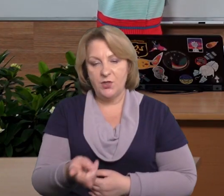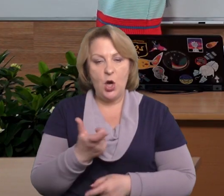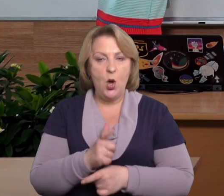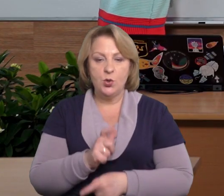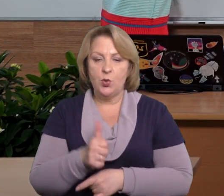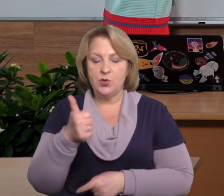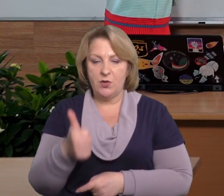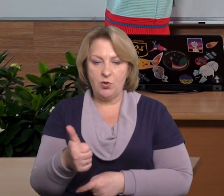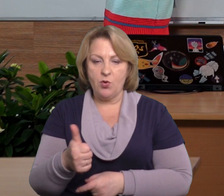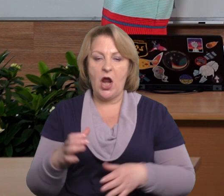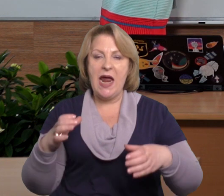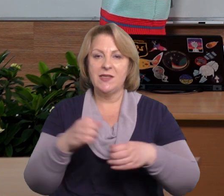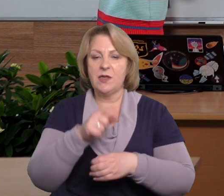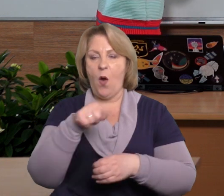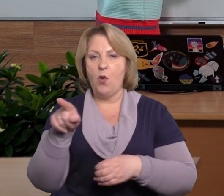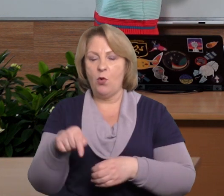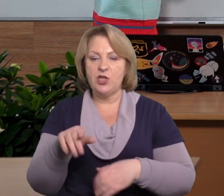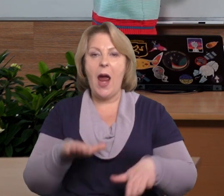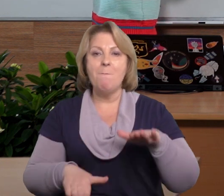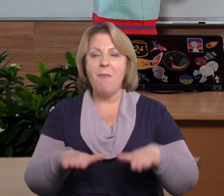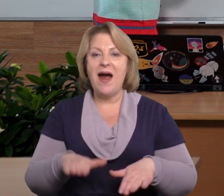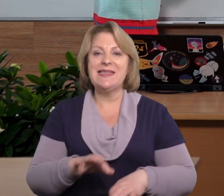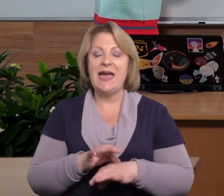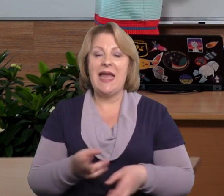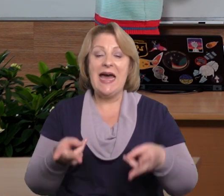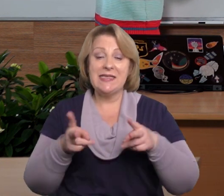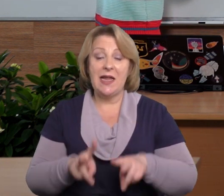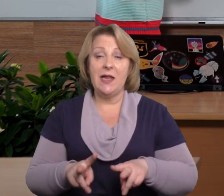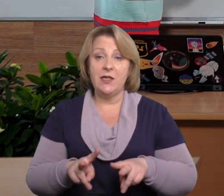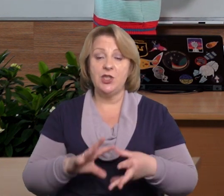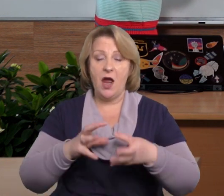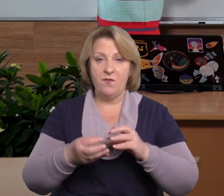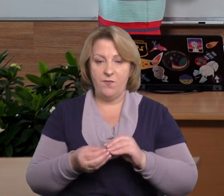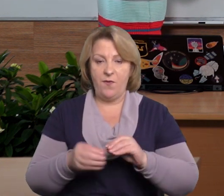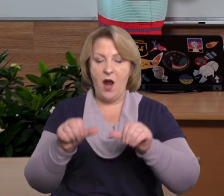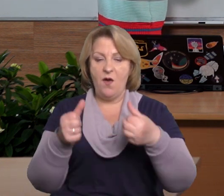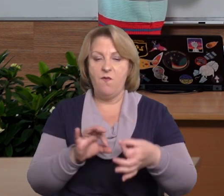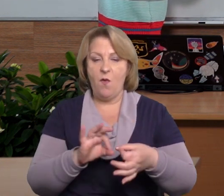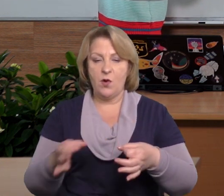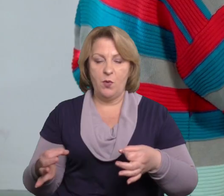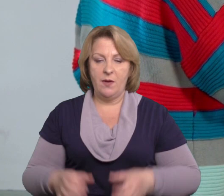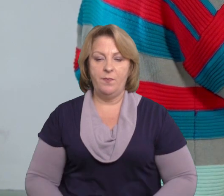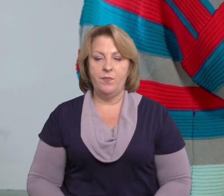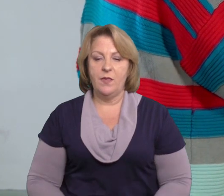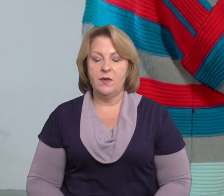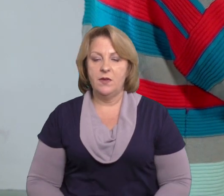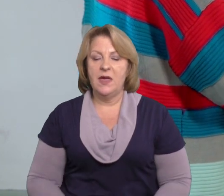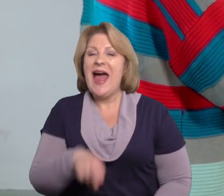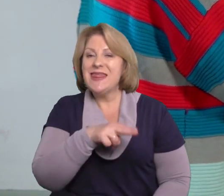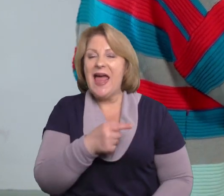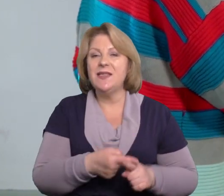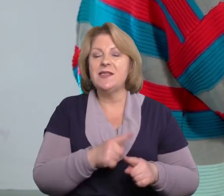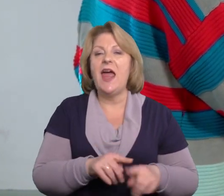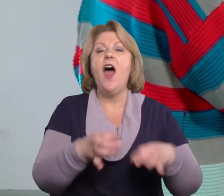дуже добре скорочується маса нашого тіла і лишається наступна формула. Прискорення вільного падіння дорівнює